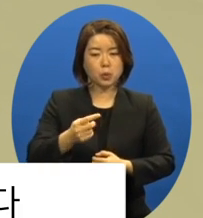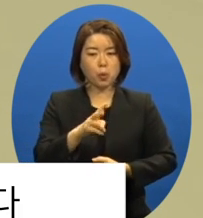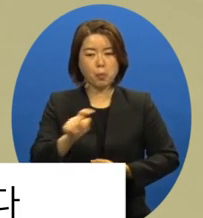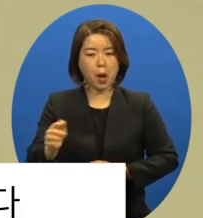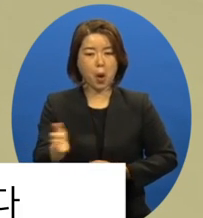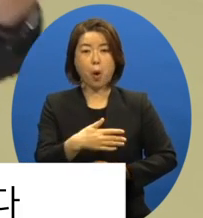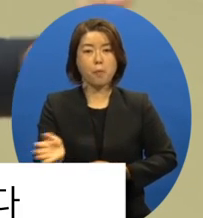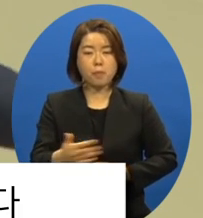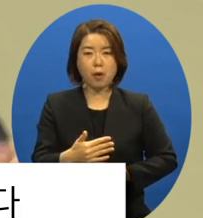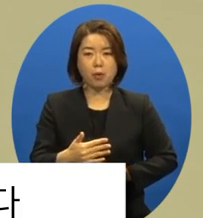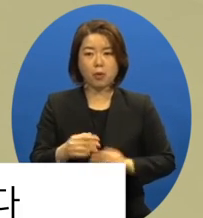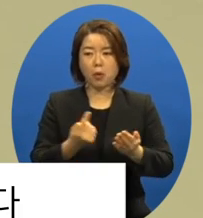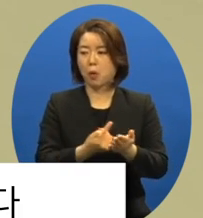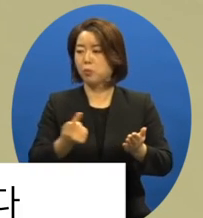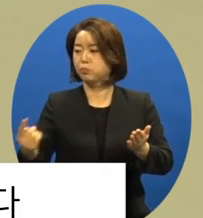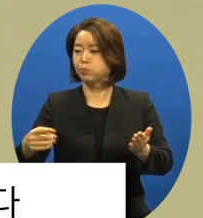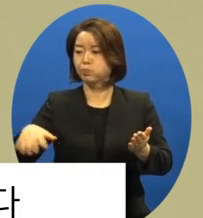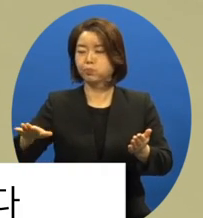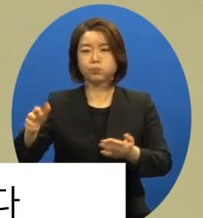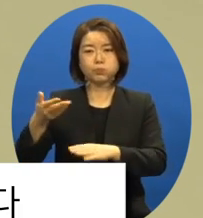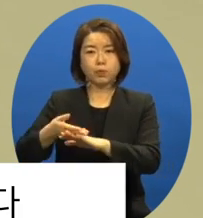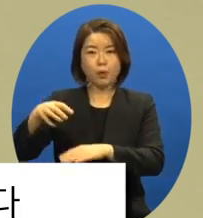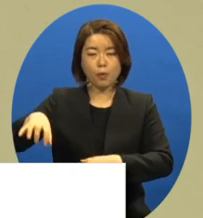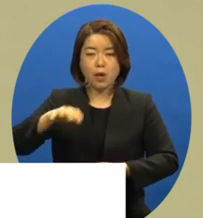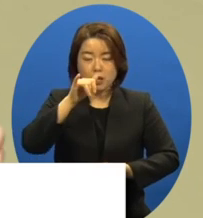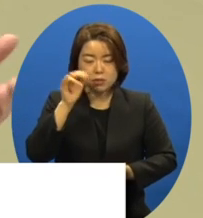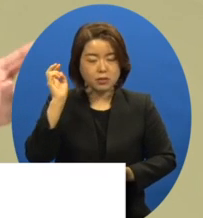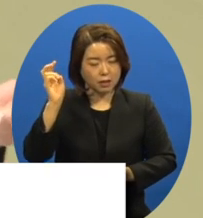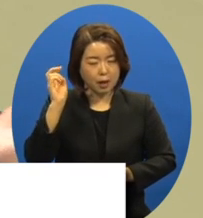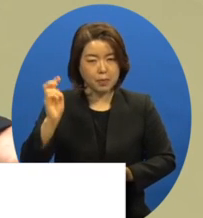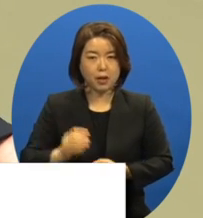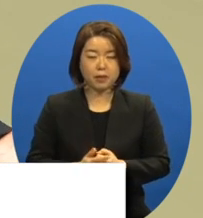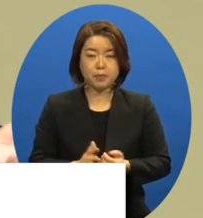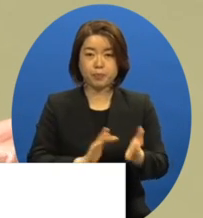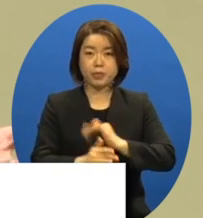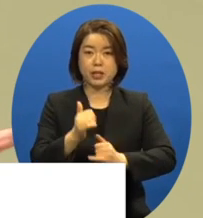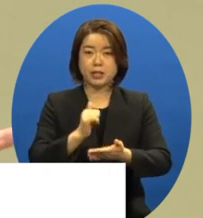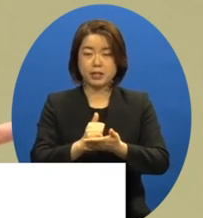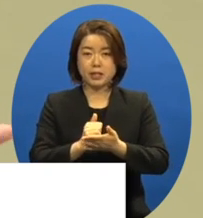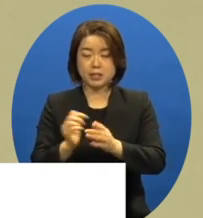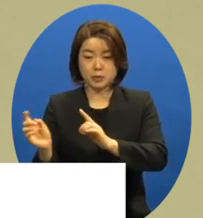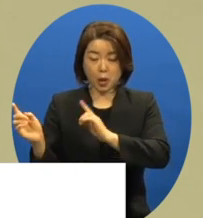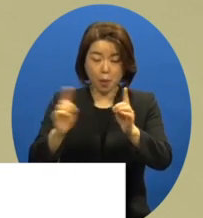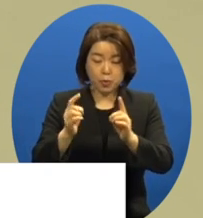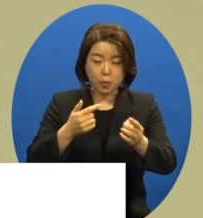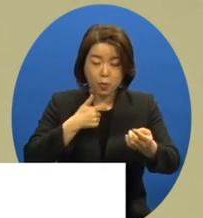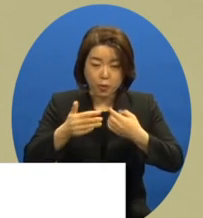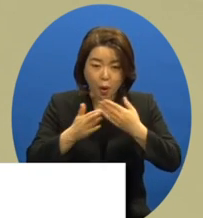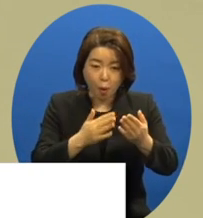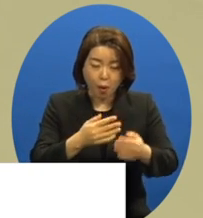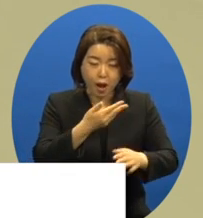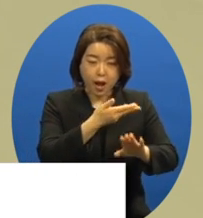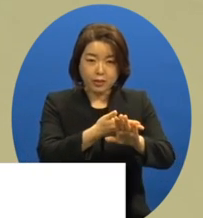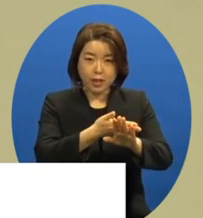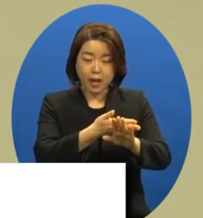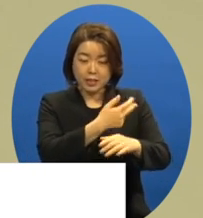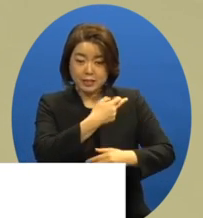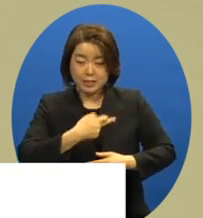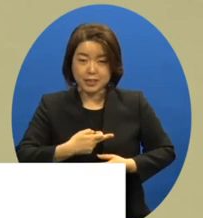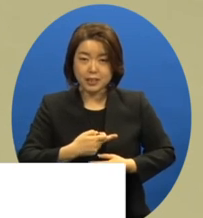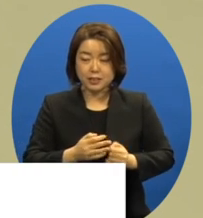해서 따로 있었던 모양입니다. 예수님의 부활을 만나본 제자들이